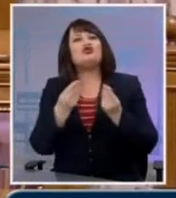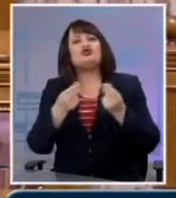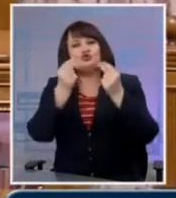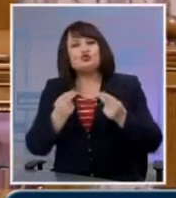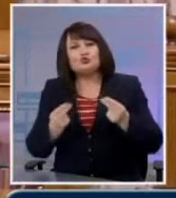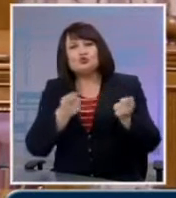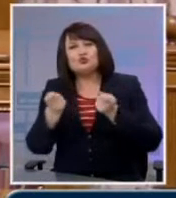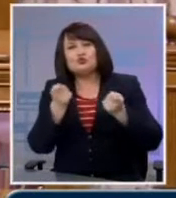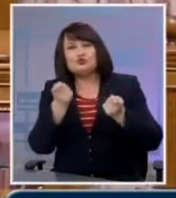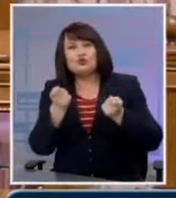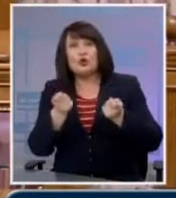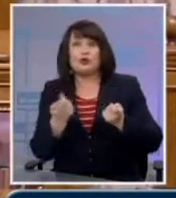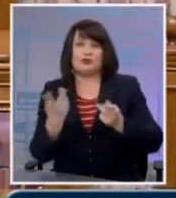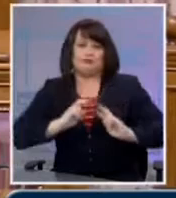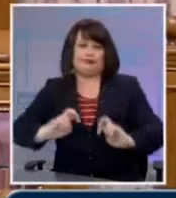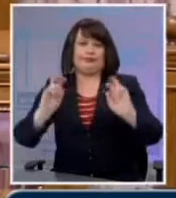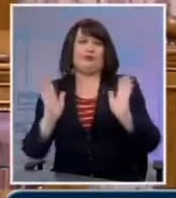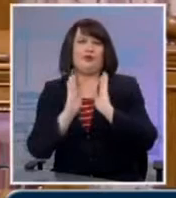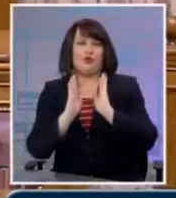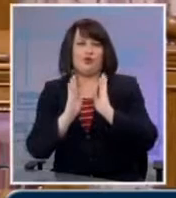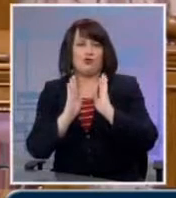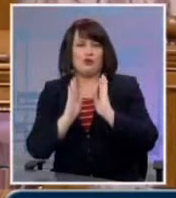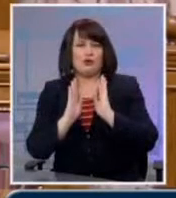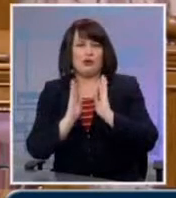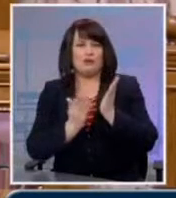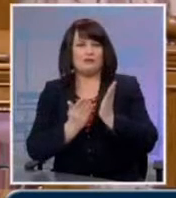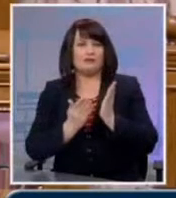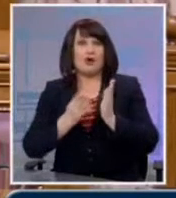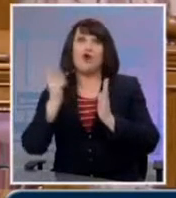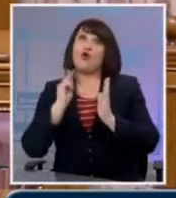της αναγκαστικής εκτέλεσης στο πλαίσιο του κώδικα δεοντολογίας,